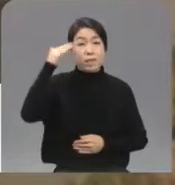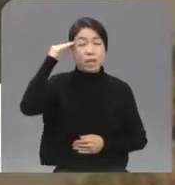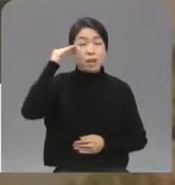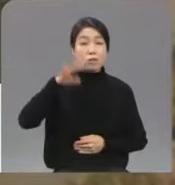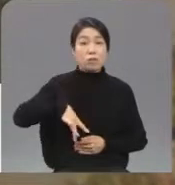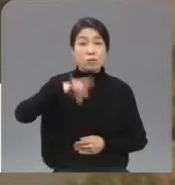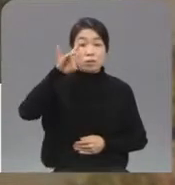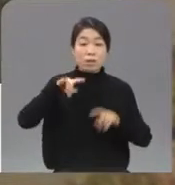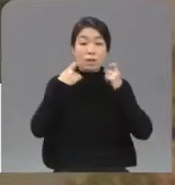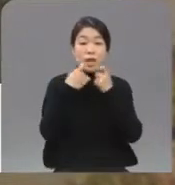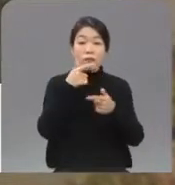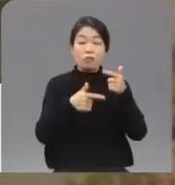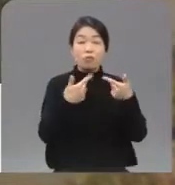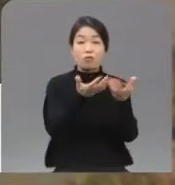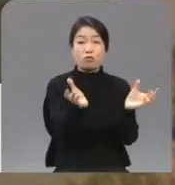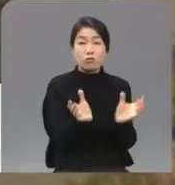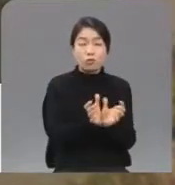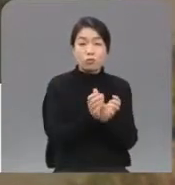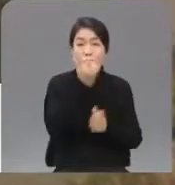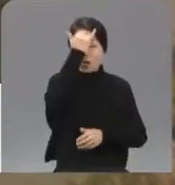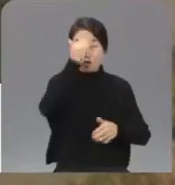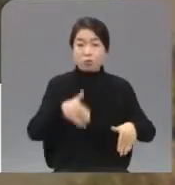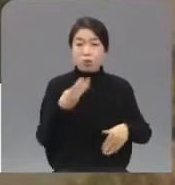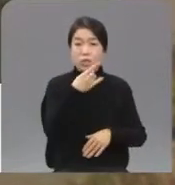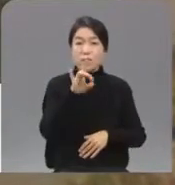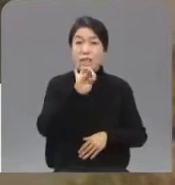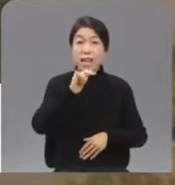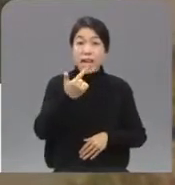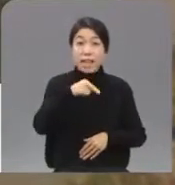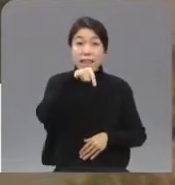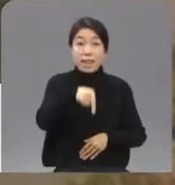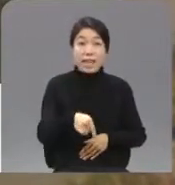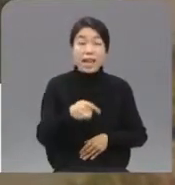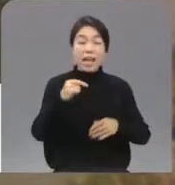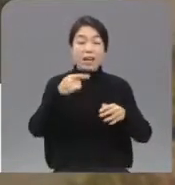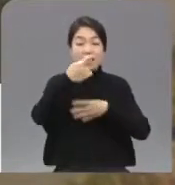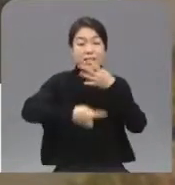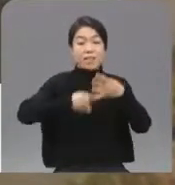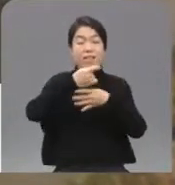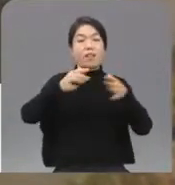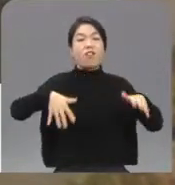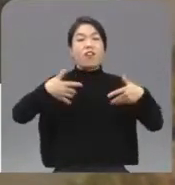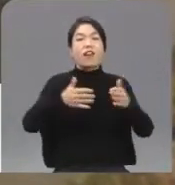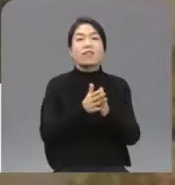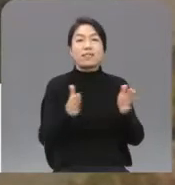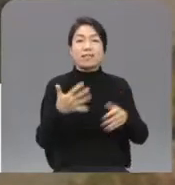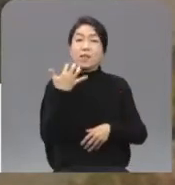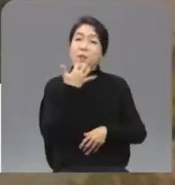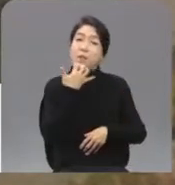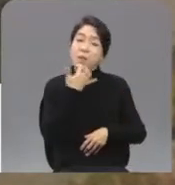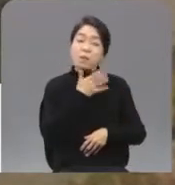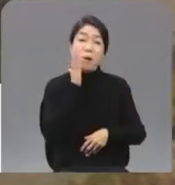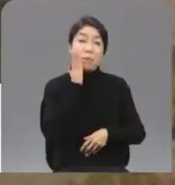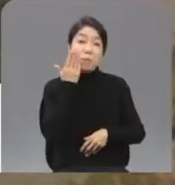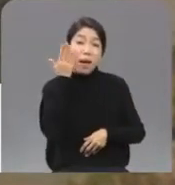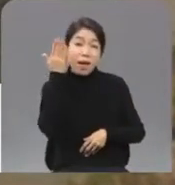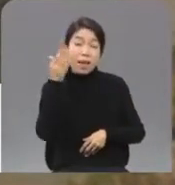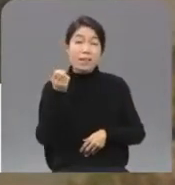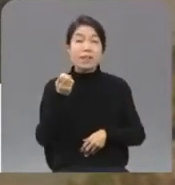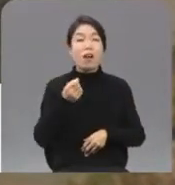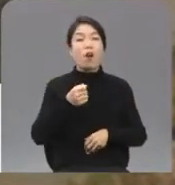국내 최초의 민간수목원인 충남 태안의 천리포수목원에 가을이 찾아왔습니다 울긋불긋한 단풍과